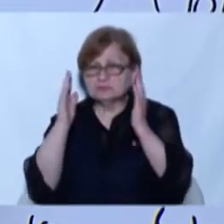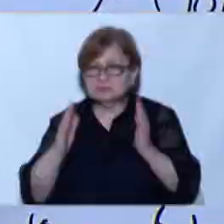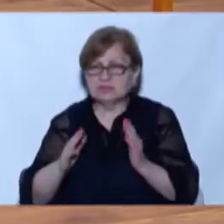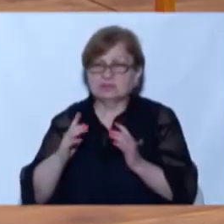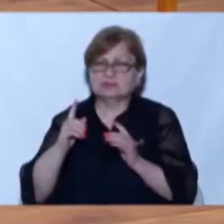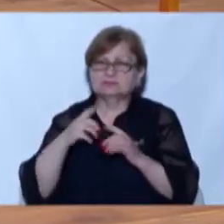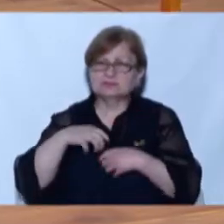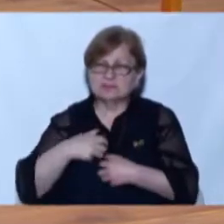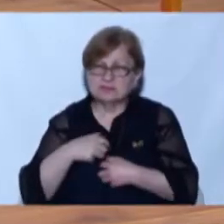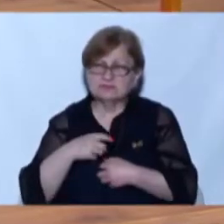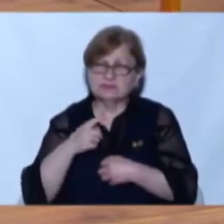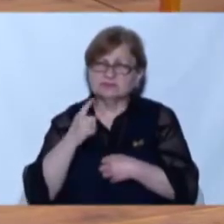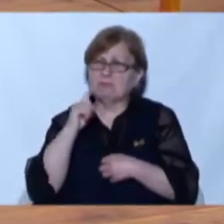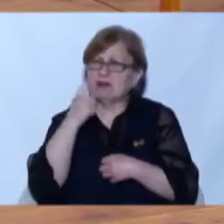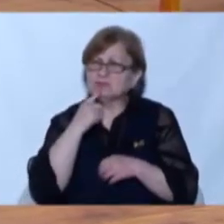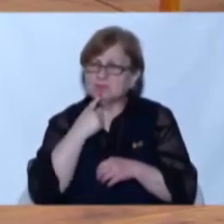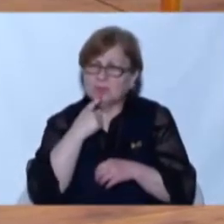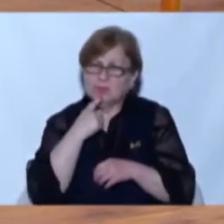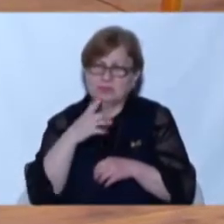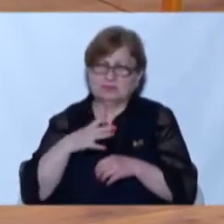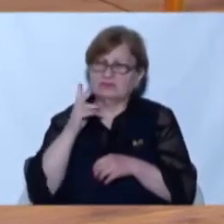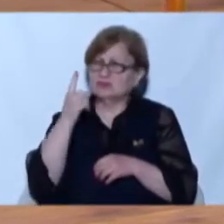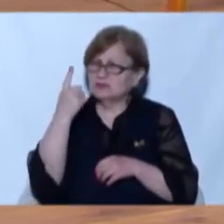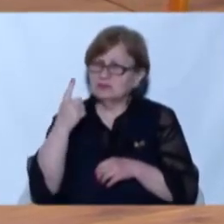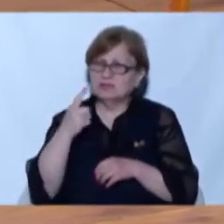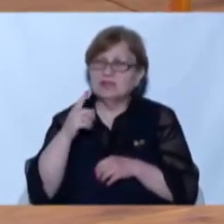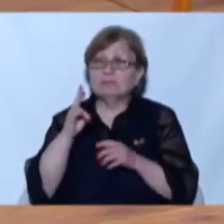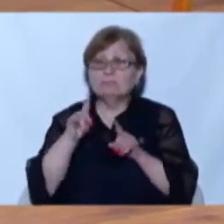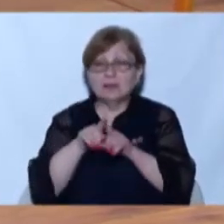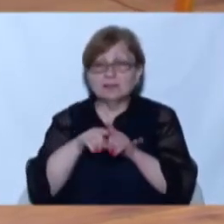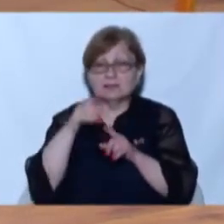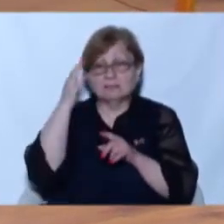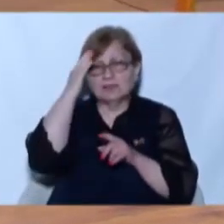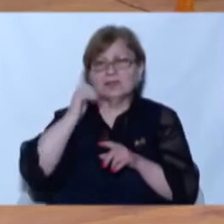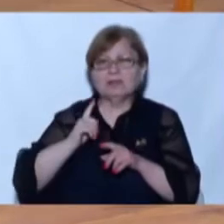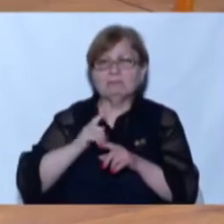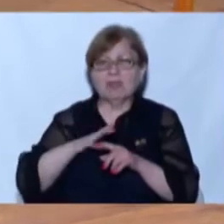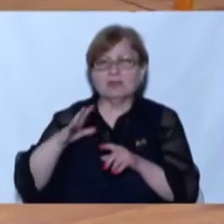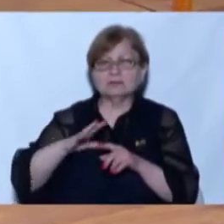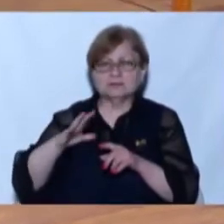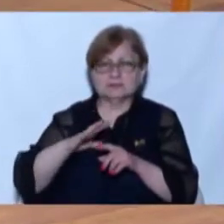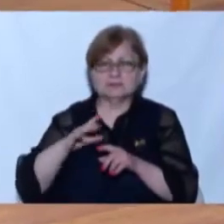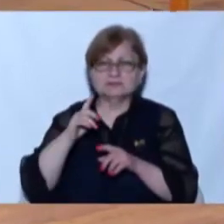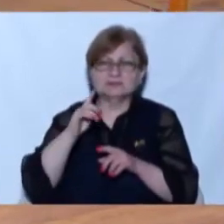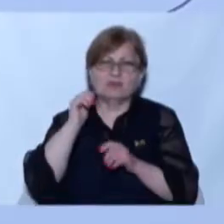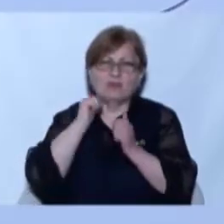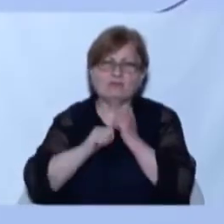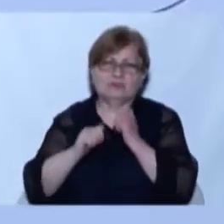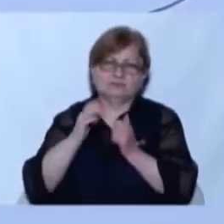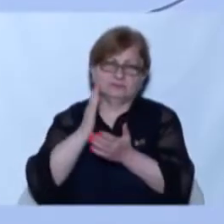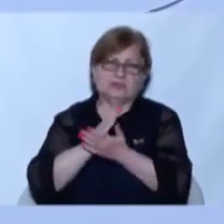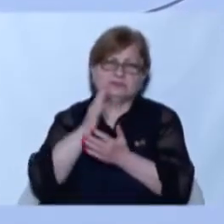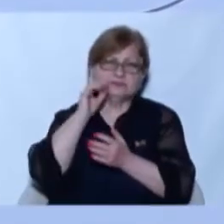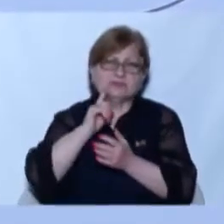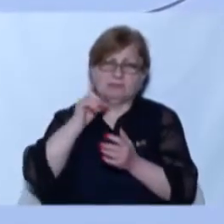ყოფნის სიძნელეზე, იმედზე, რომელიც არასდროს ქრება, ვიდრე ადამიანი ცოცხალია და როგორ ჩანს, ვიდრე